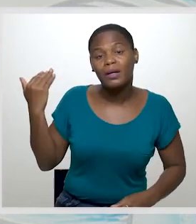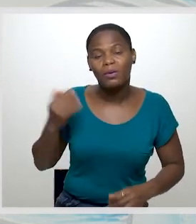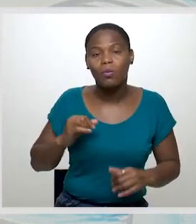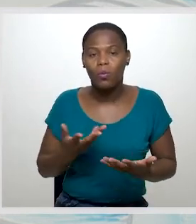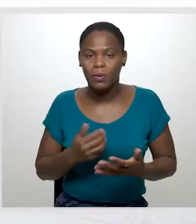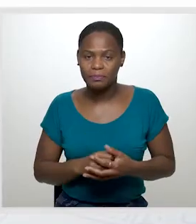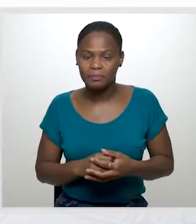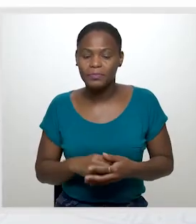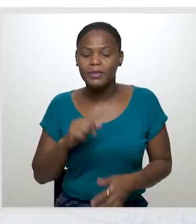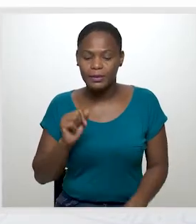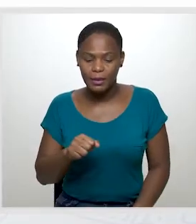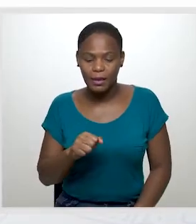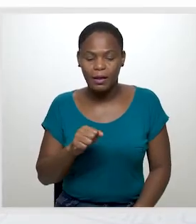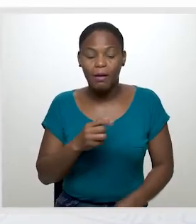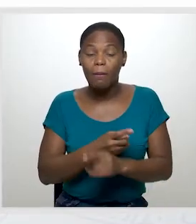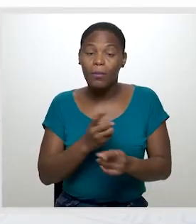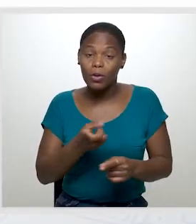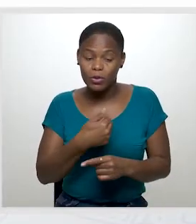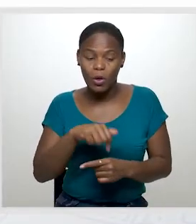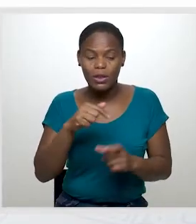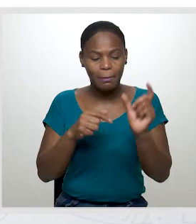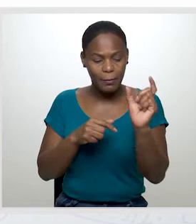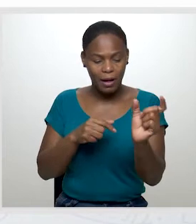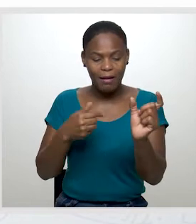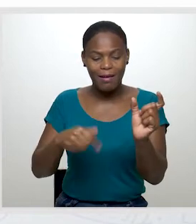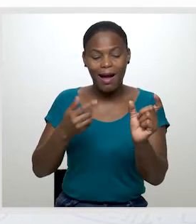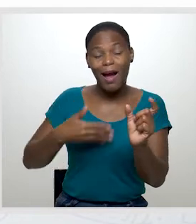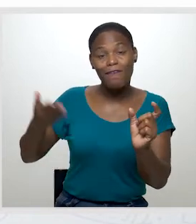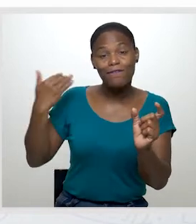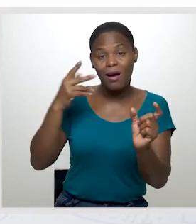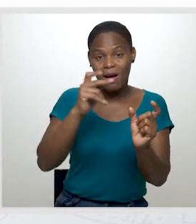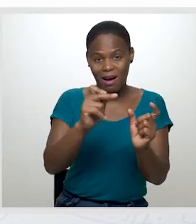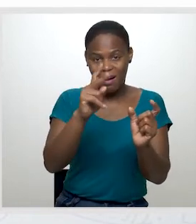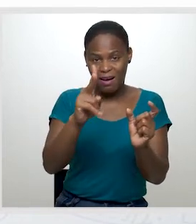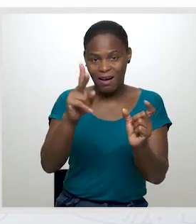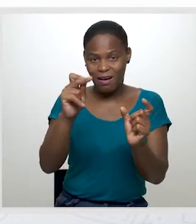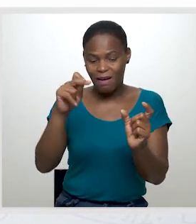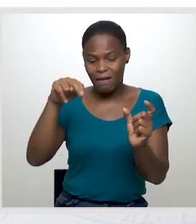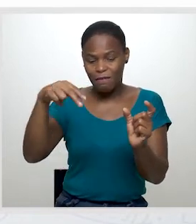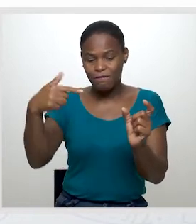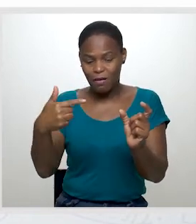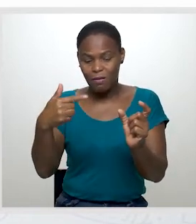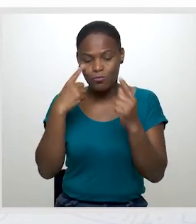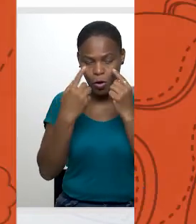Bien, tout simplement parce que nous avons l'expression « avant » qui montre que c'est une action passée.